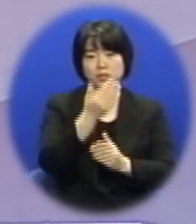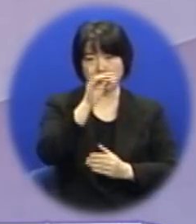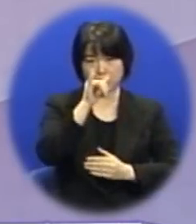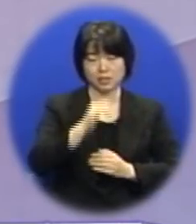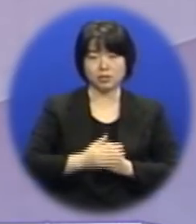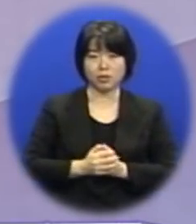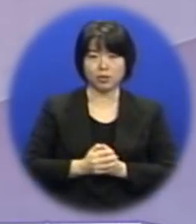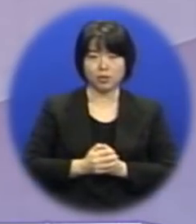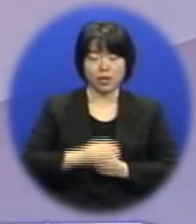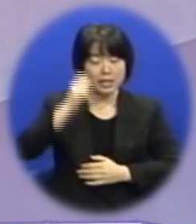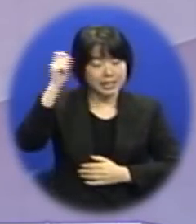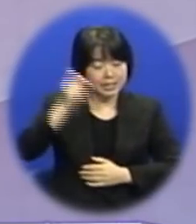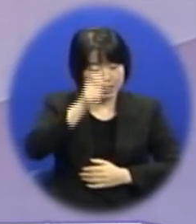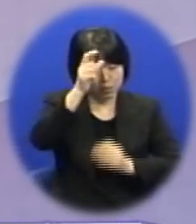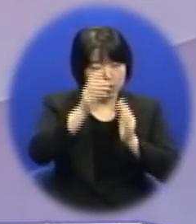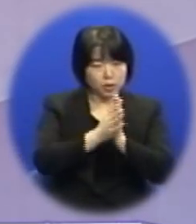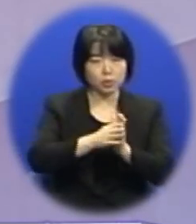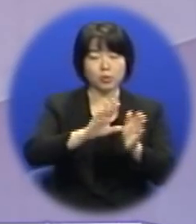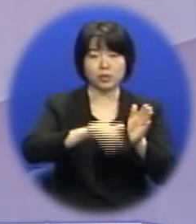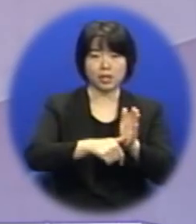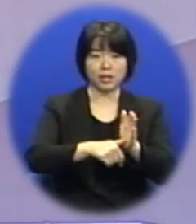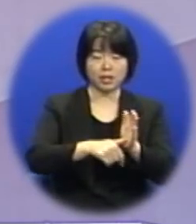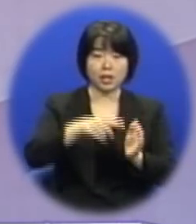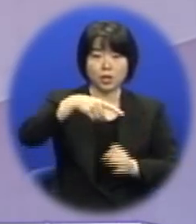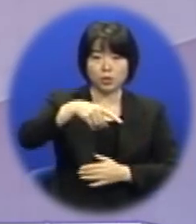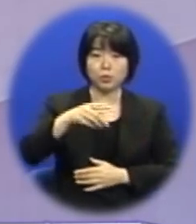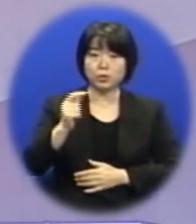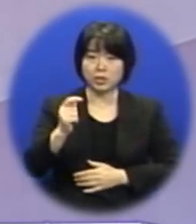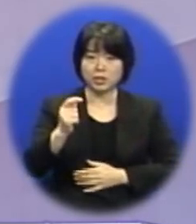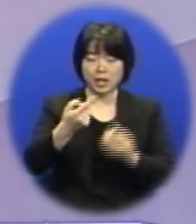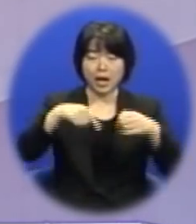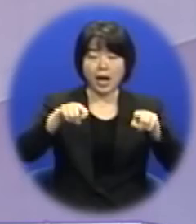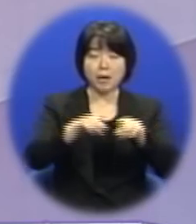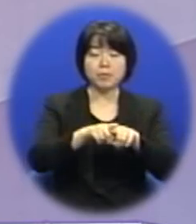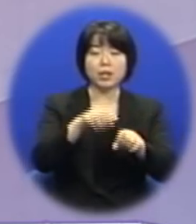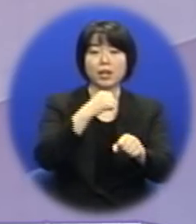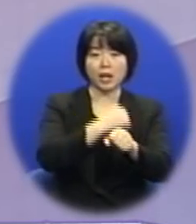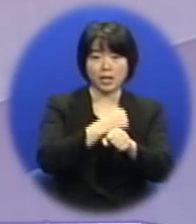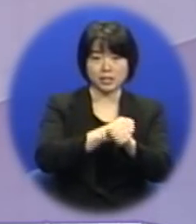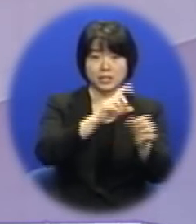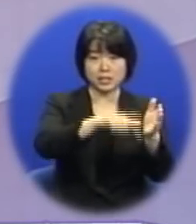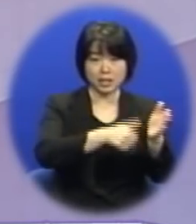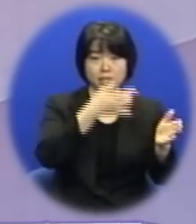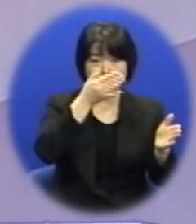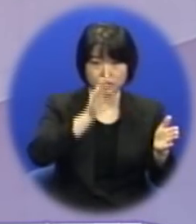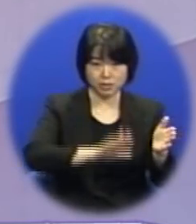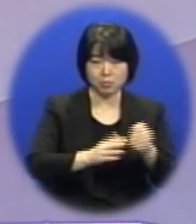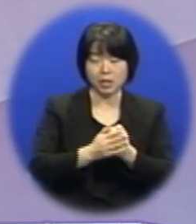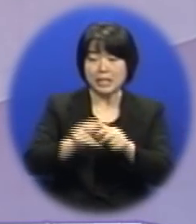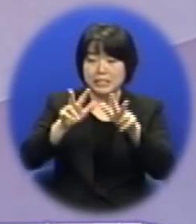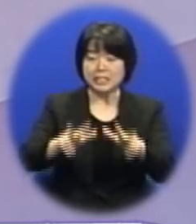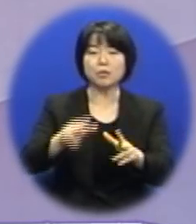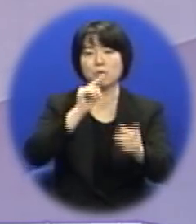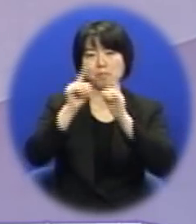때 전에는 그저 큐티를 같이 하는 시간이었는데 지금은 말씀 기도로 바뀌어 버렸습니다.